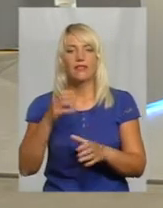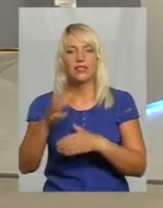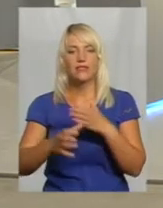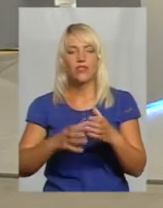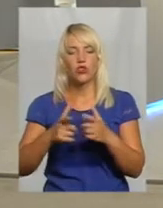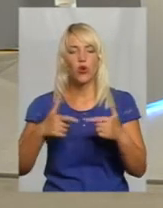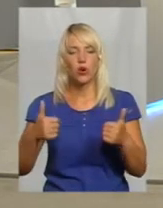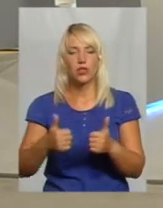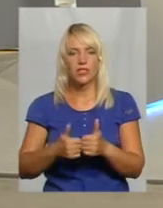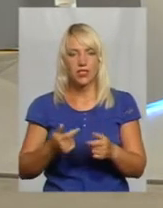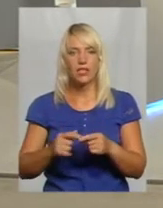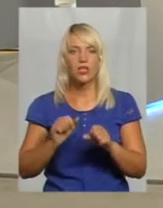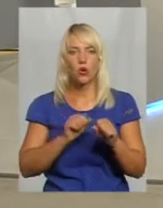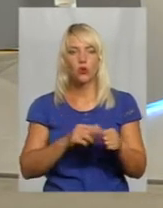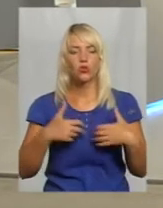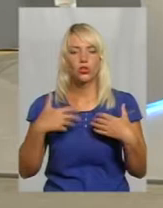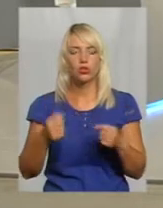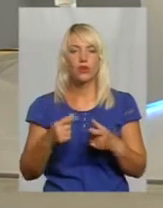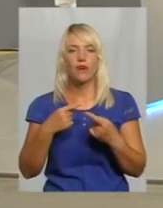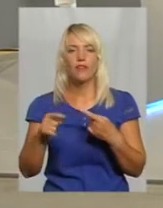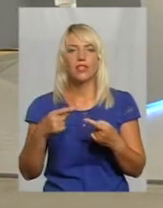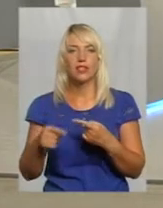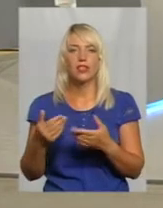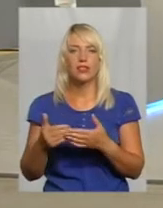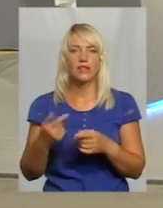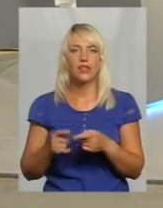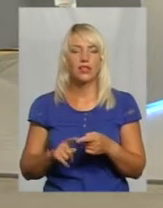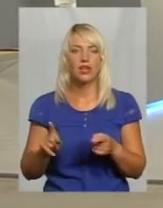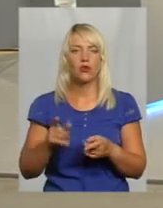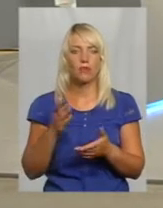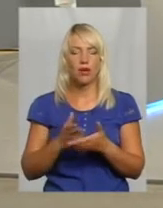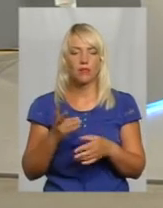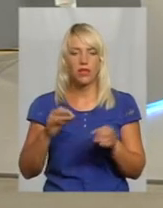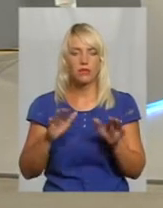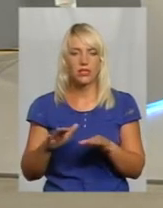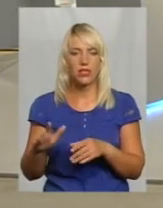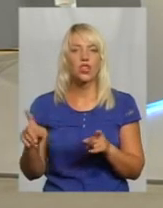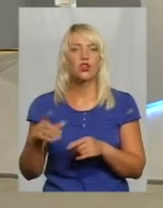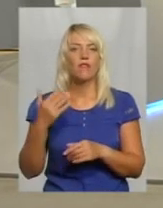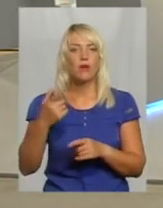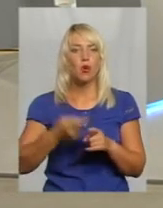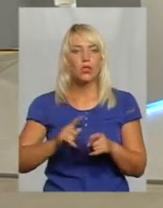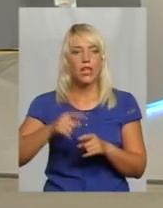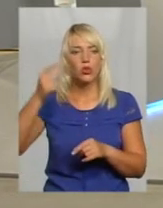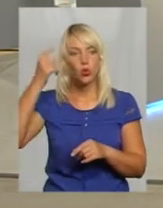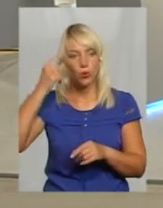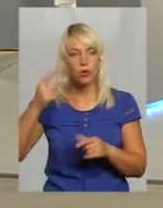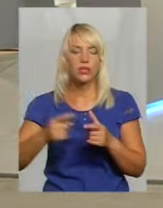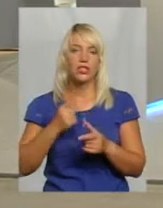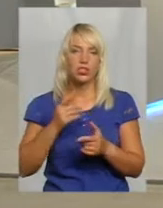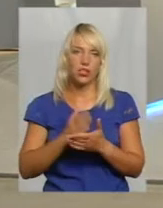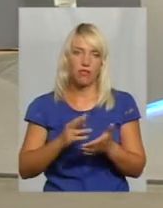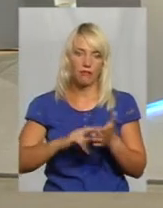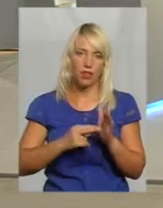організації охорони здоров'я відрізняється від тих, яку ми маємо на місцях. От що ви про це думаєте і чи є в планах